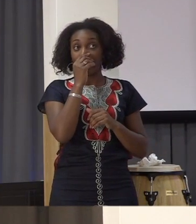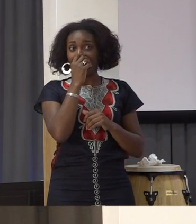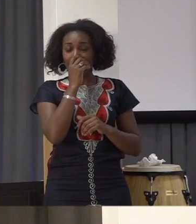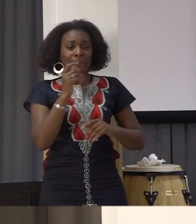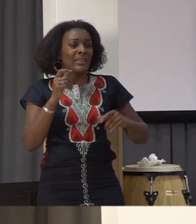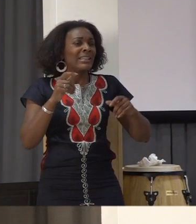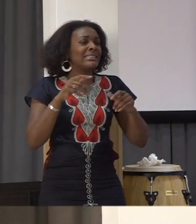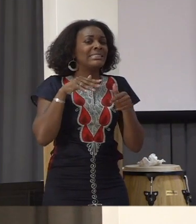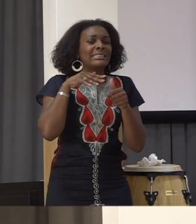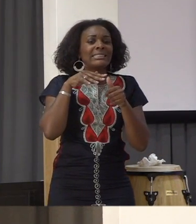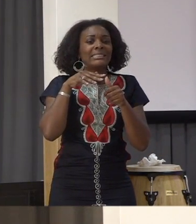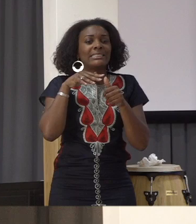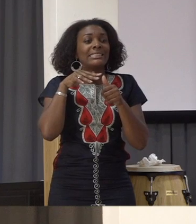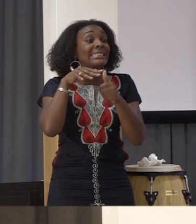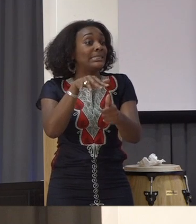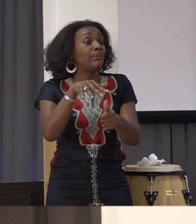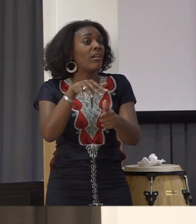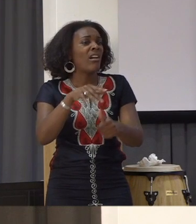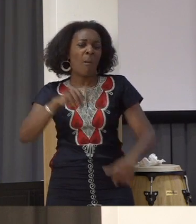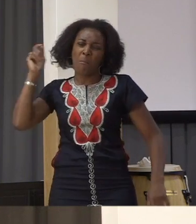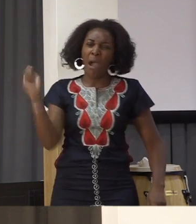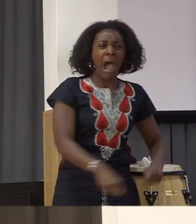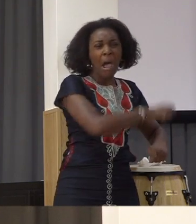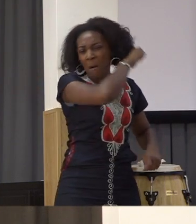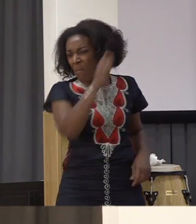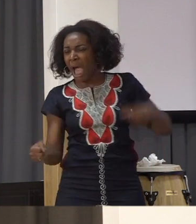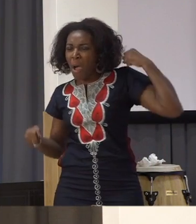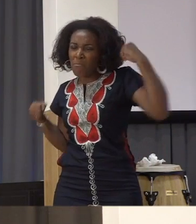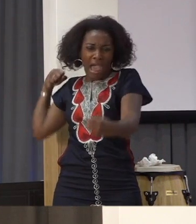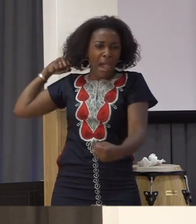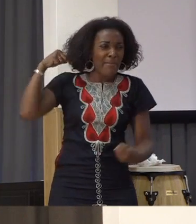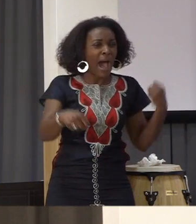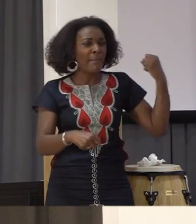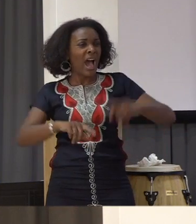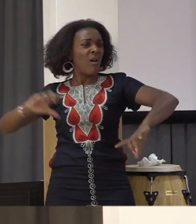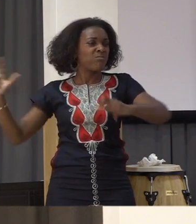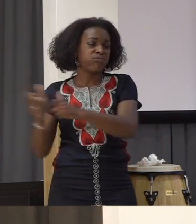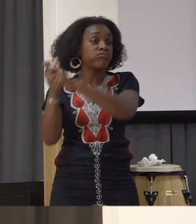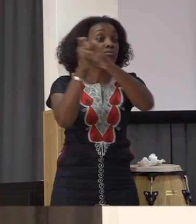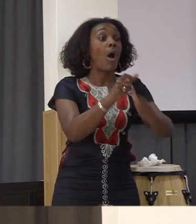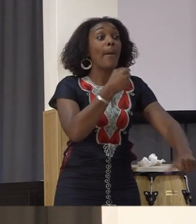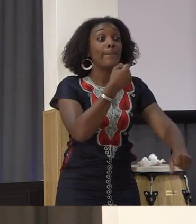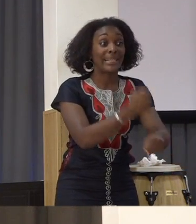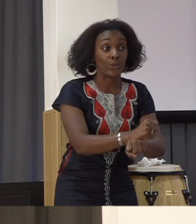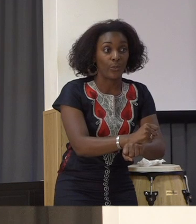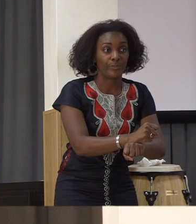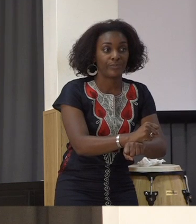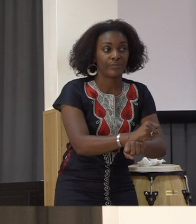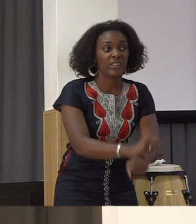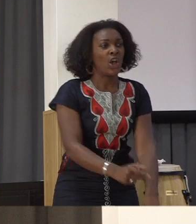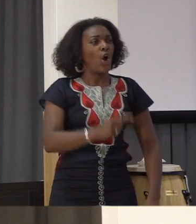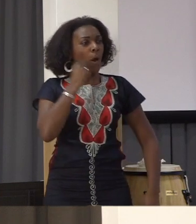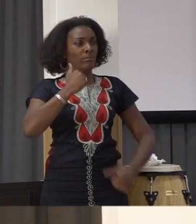coups, ils les jetèrent en prison, en recommandant au geôlier de les garder